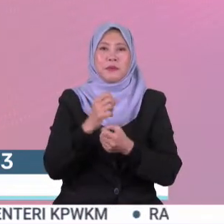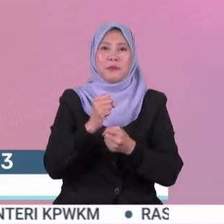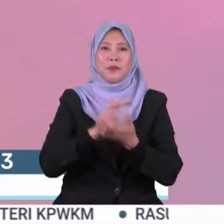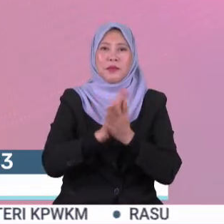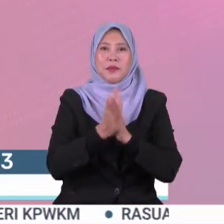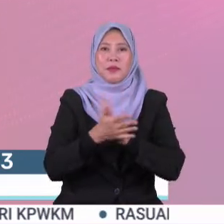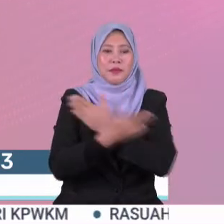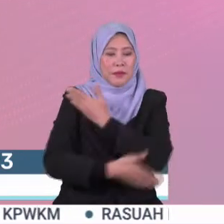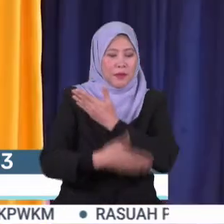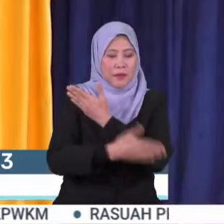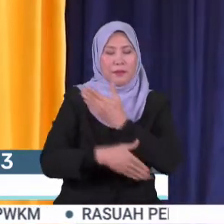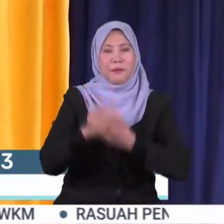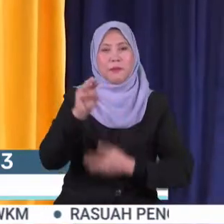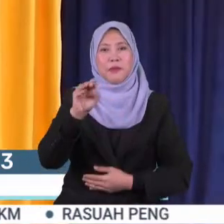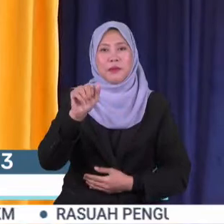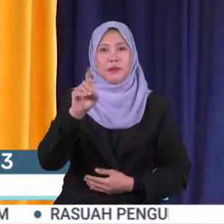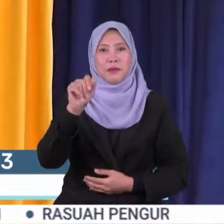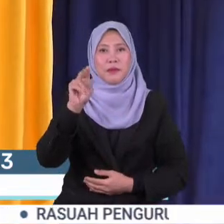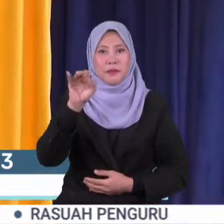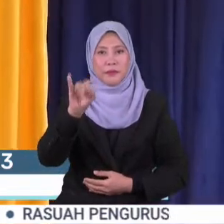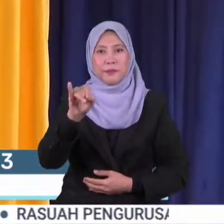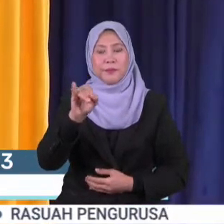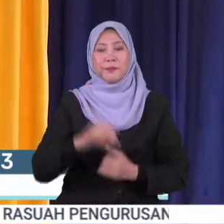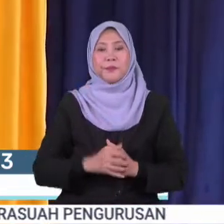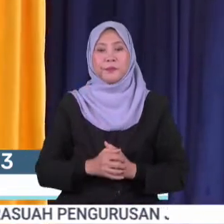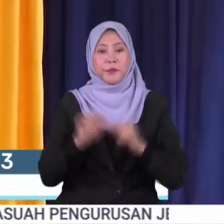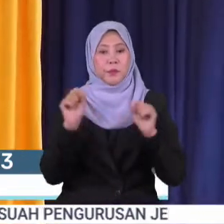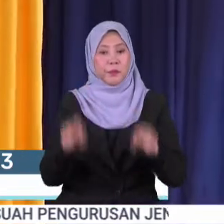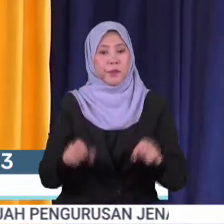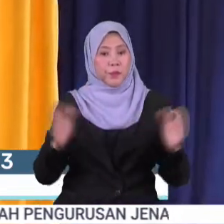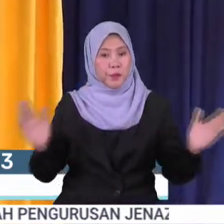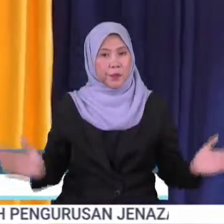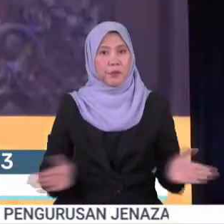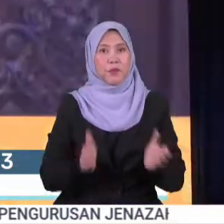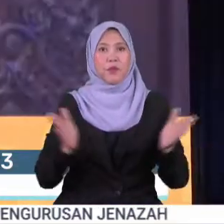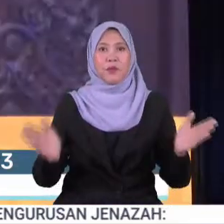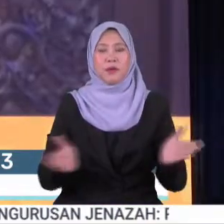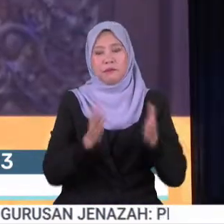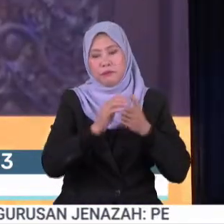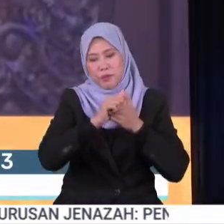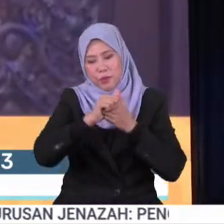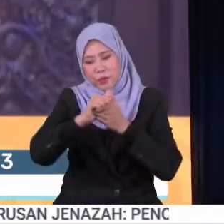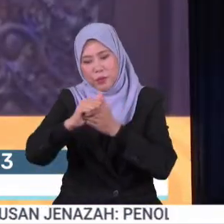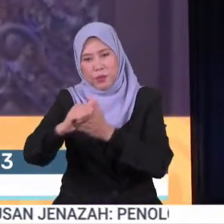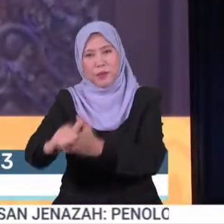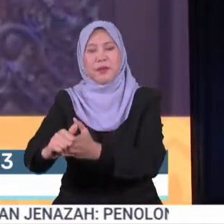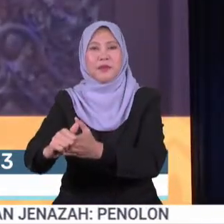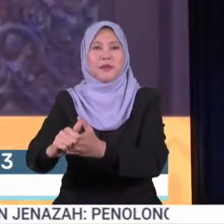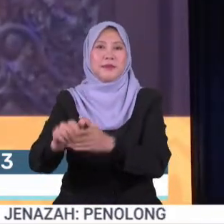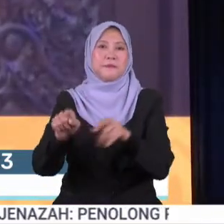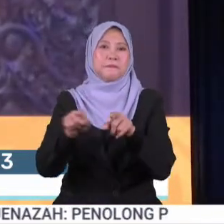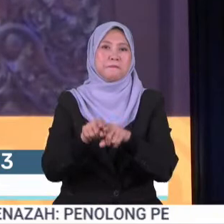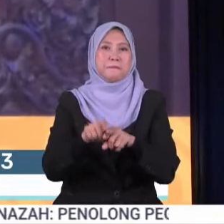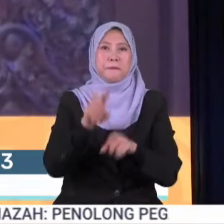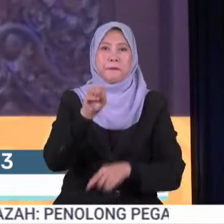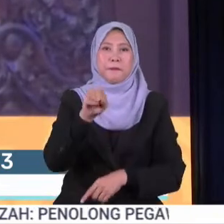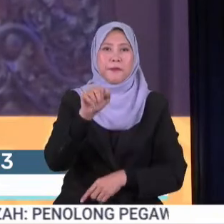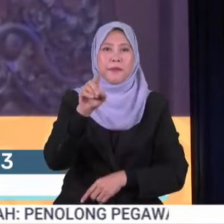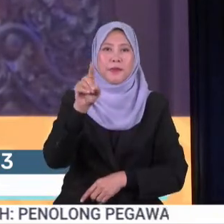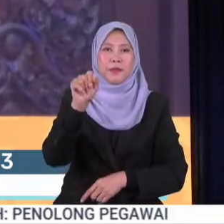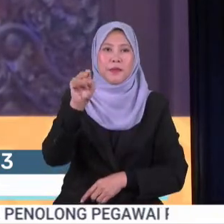negara madani. Secara tidak langsung, ia dapat memupuk kebudaya kepimpinan yang mempunyai ciri-ciri madani.